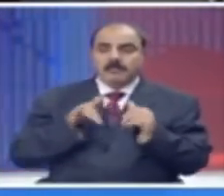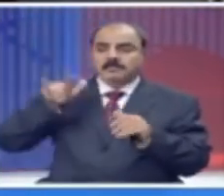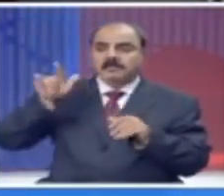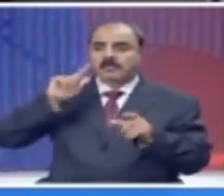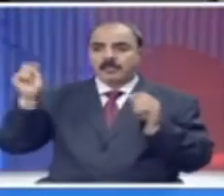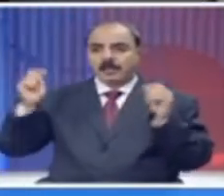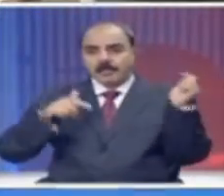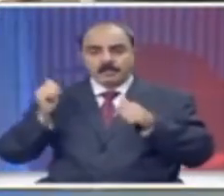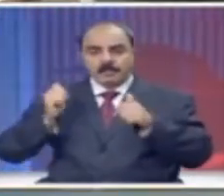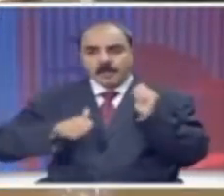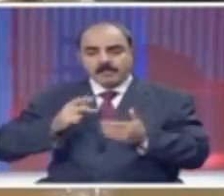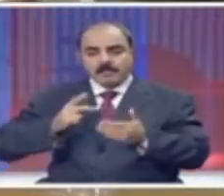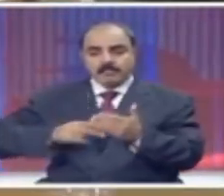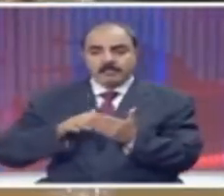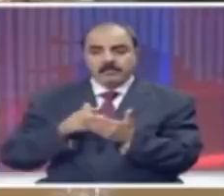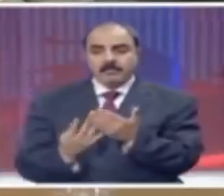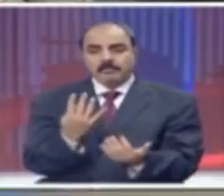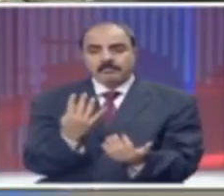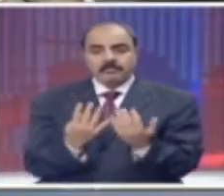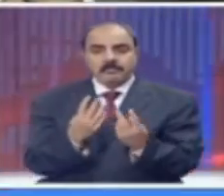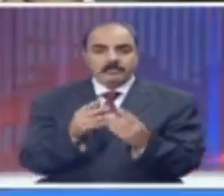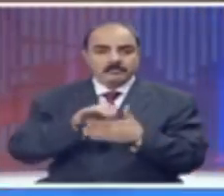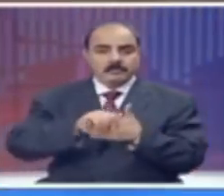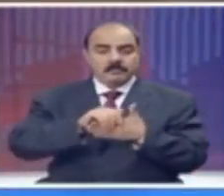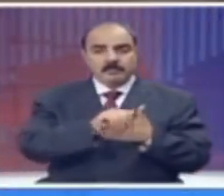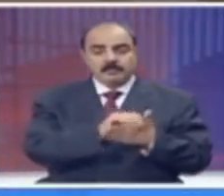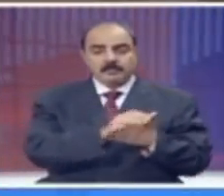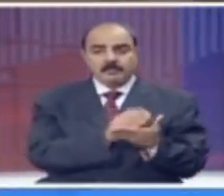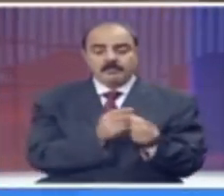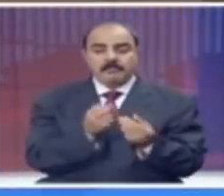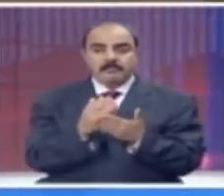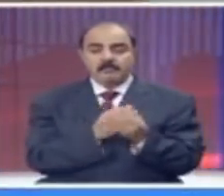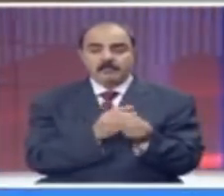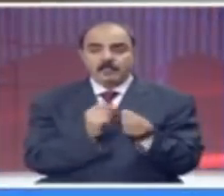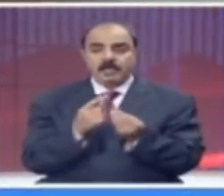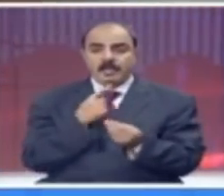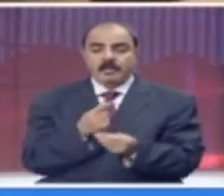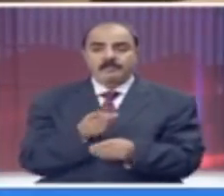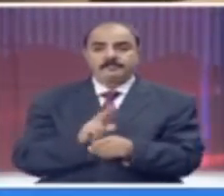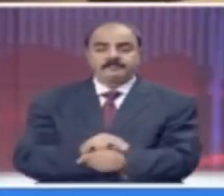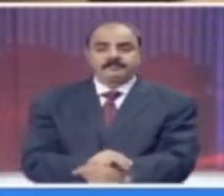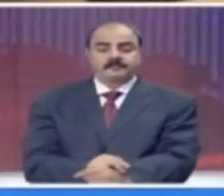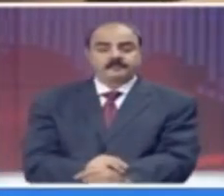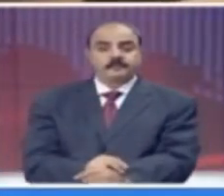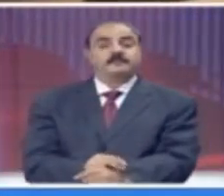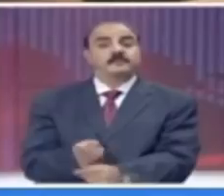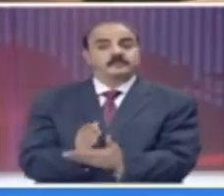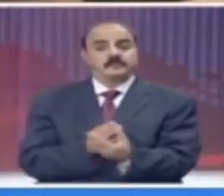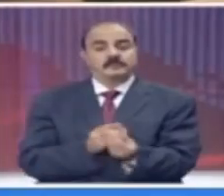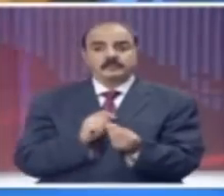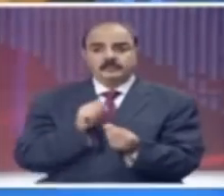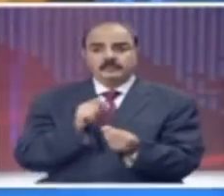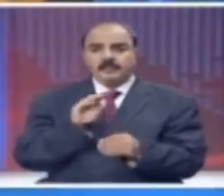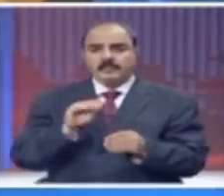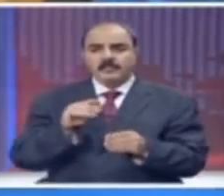المصريين بالخارج في المرحلة الثانية من انتخابات مجلس النواب الذين بادروا بالتسجيل بموقع الهيئة الوطنية للانتخابات،